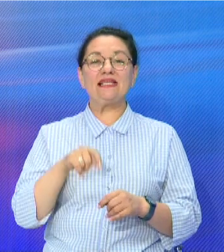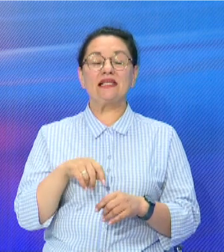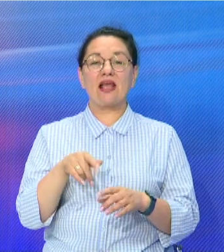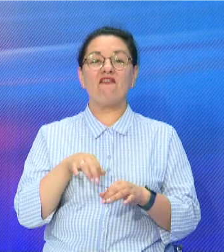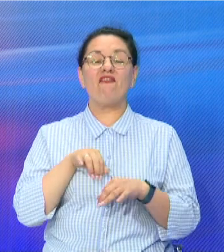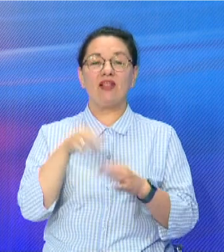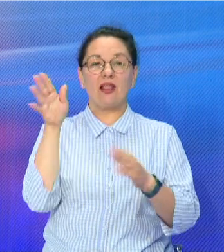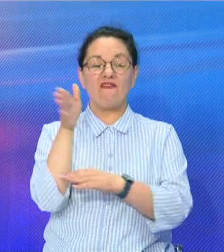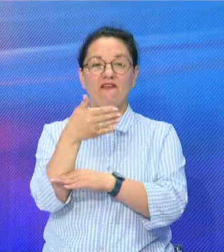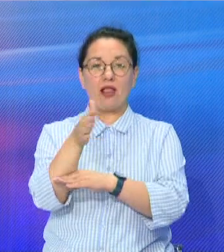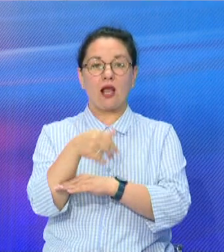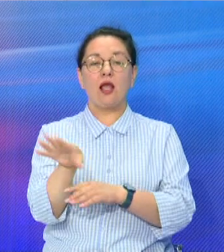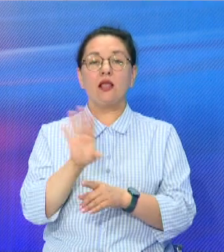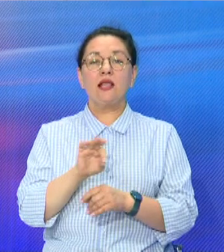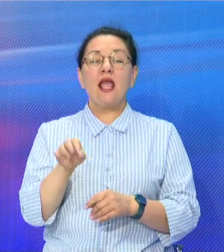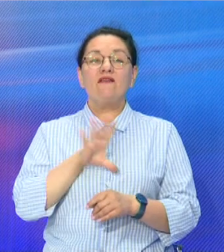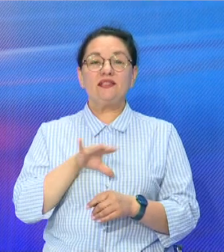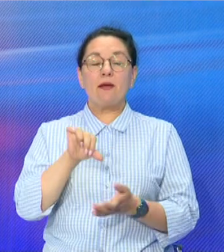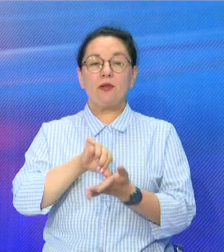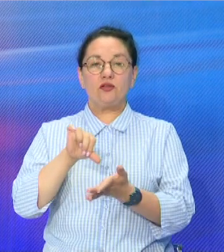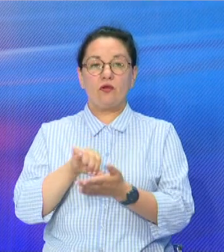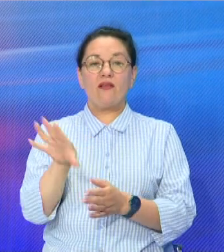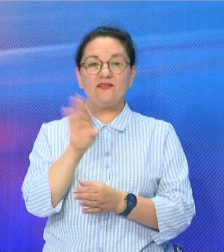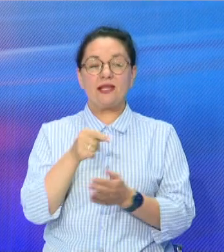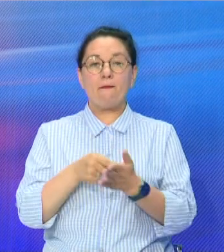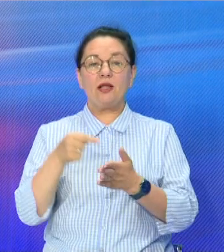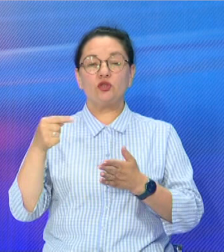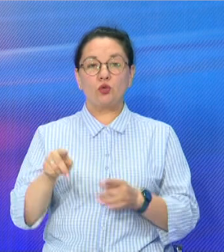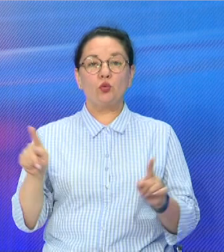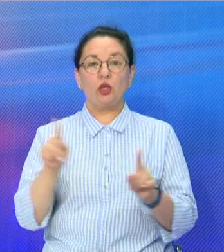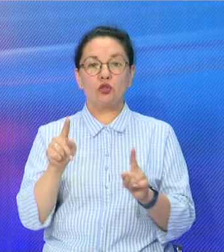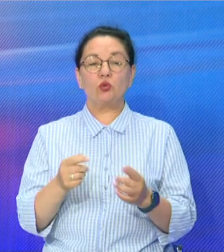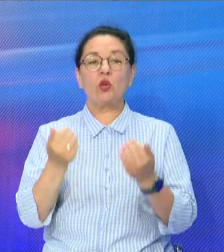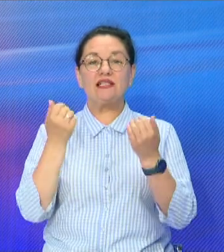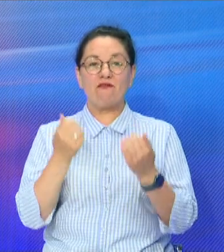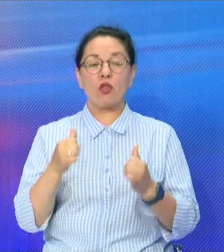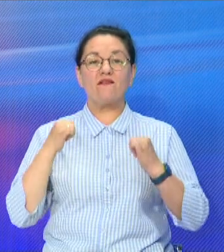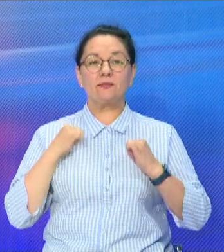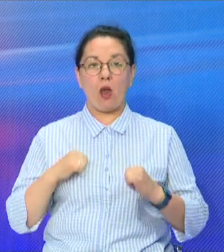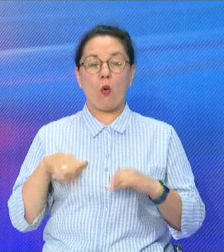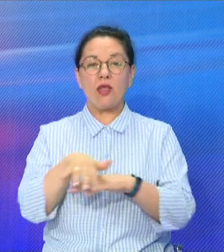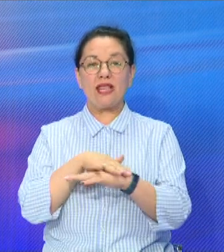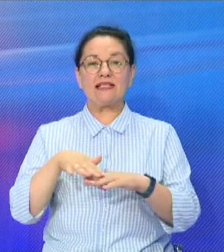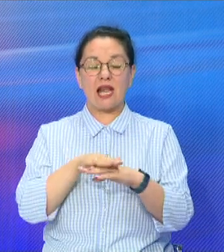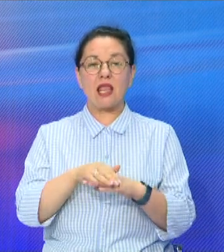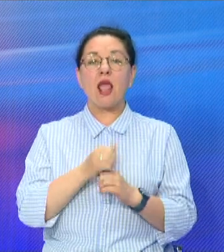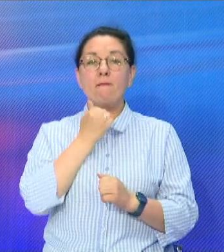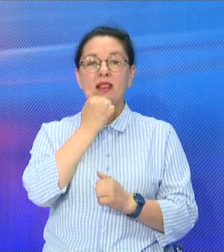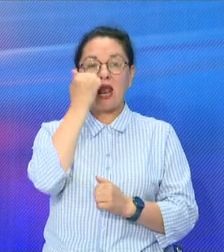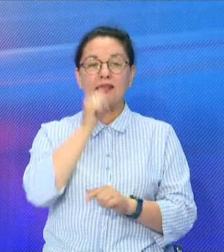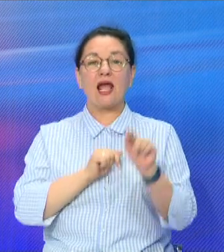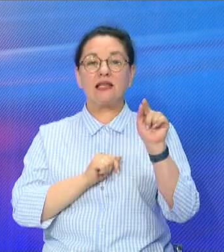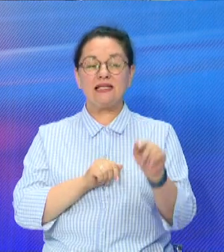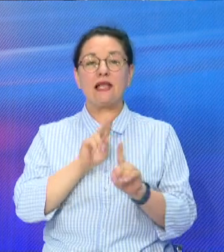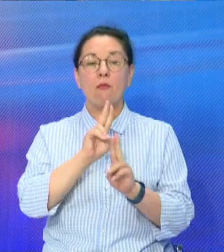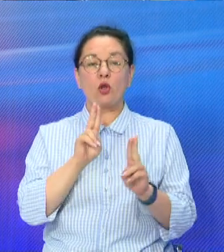бился митинг памяти преступные особливо под кресле сегодняшним жить у мирной и спокойной крайне обернуться повязана тем кто 40 годами ну за